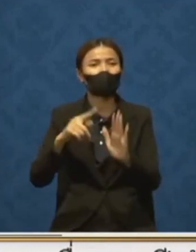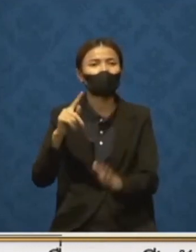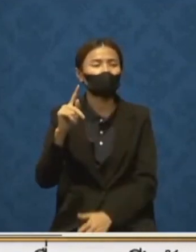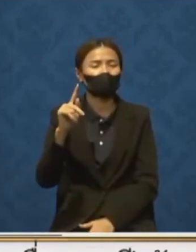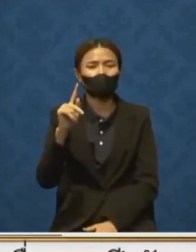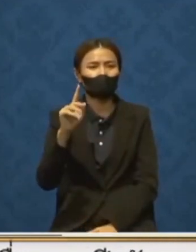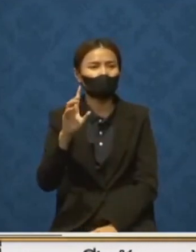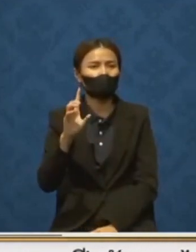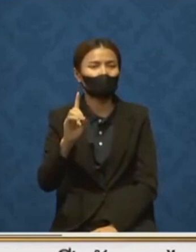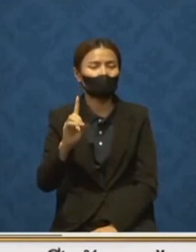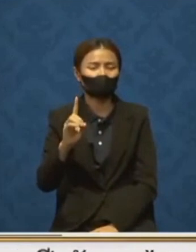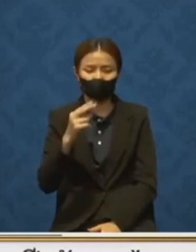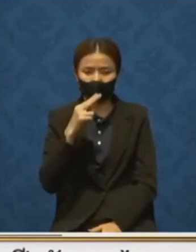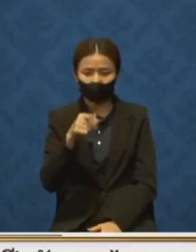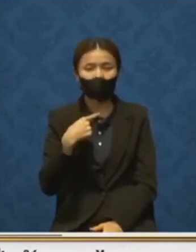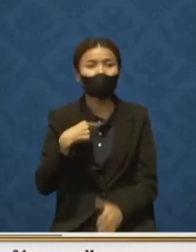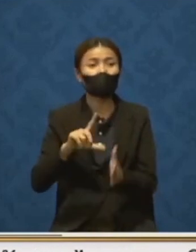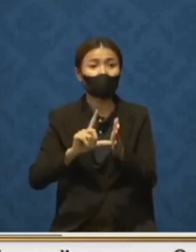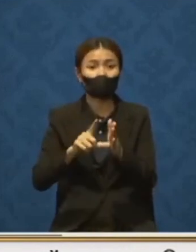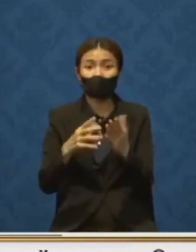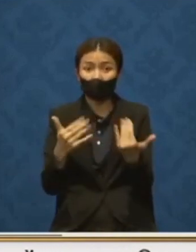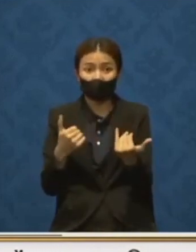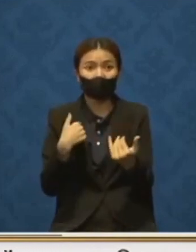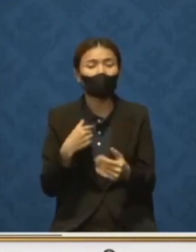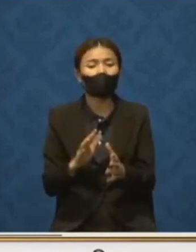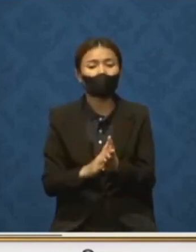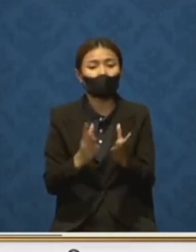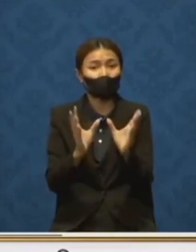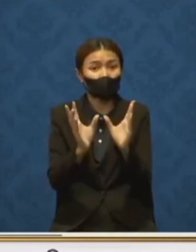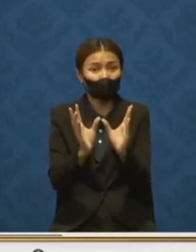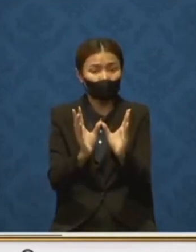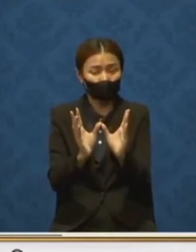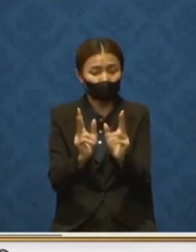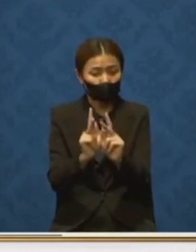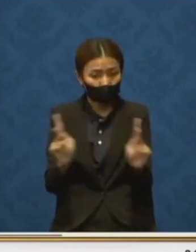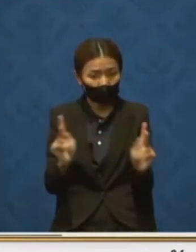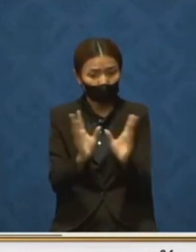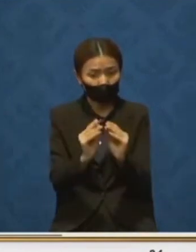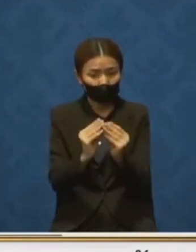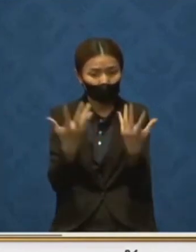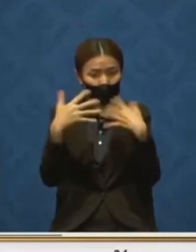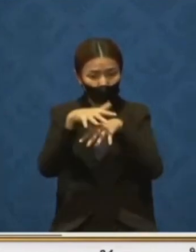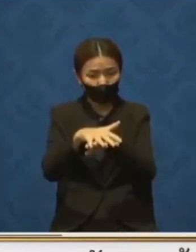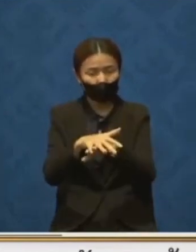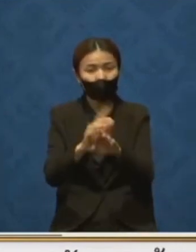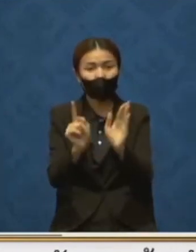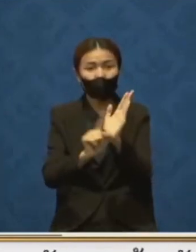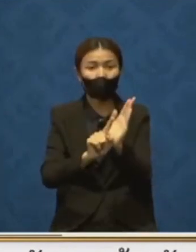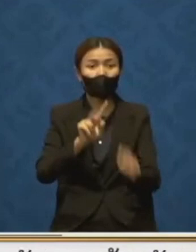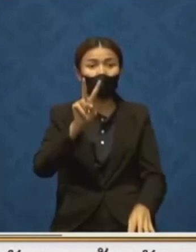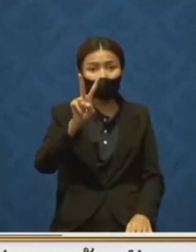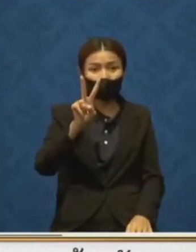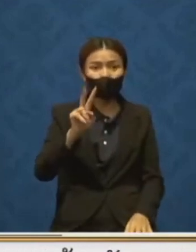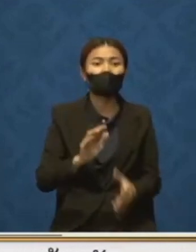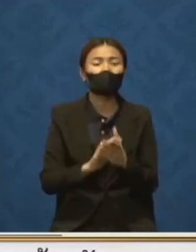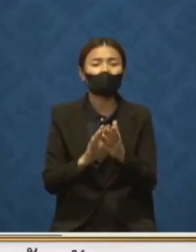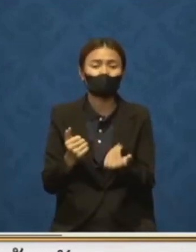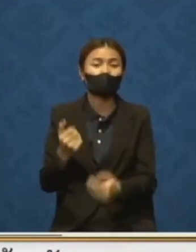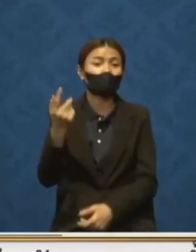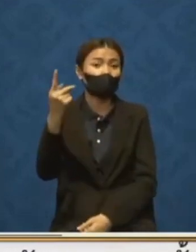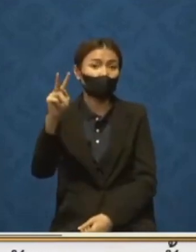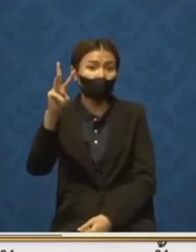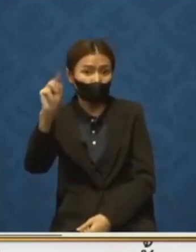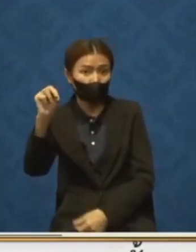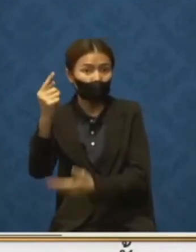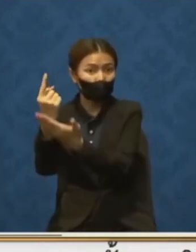าได้มีการประชุมร่วมกันจำนวน2ครั้งโดยได้เชิญผู้แทนจากคณะรัฐมนตรีและผู้แทนหน่วยง